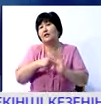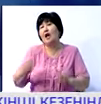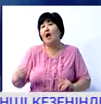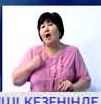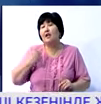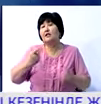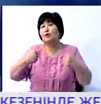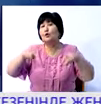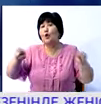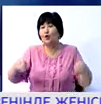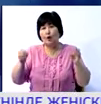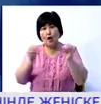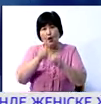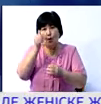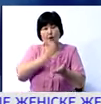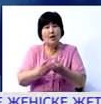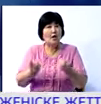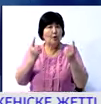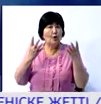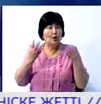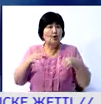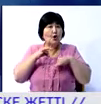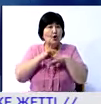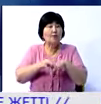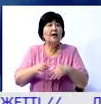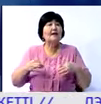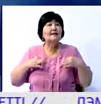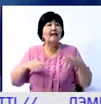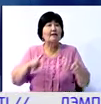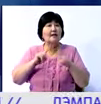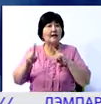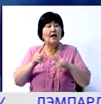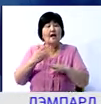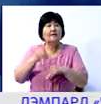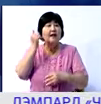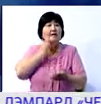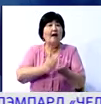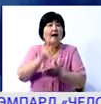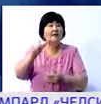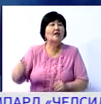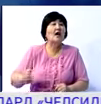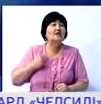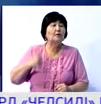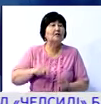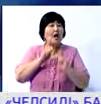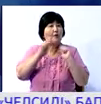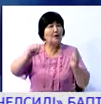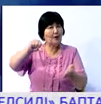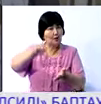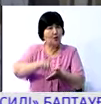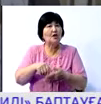бөлімінің құрылғанына 10 жыл. Мерейлі күнге орай ұйымдастырылған салтанатты жиында сала ардагерлері мен сарбаздар марапат төрінен